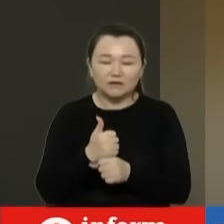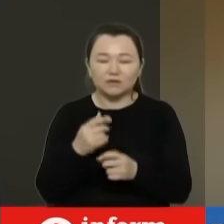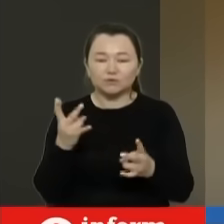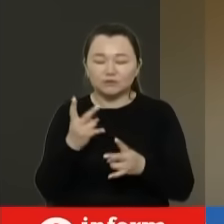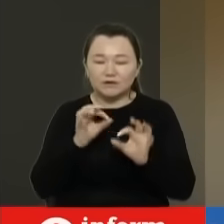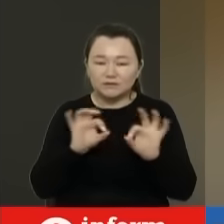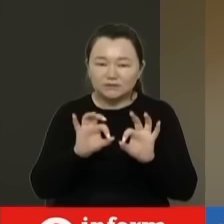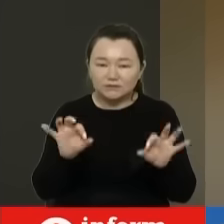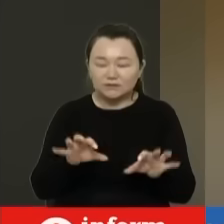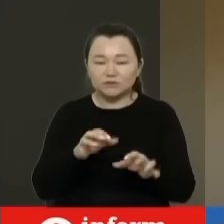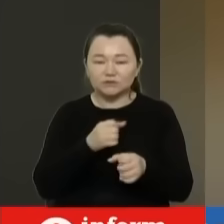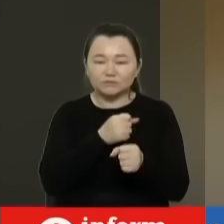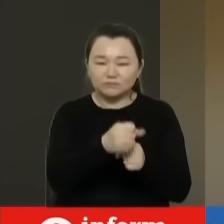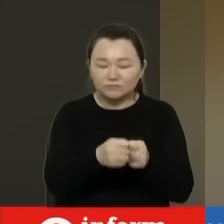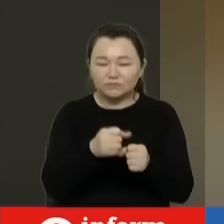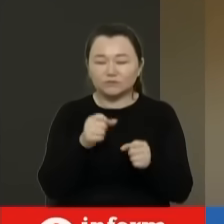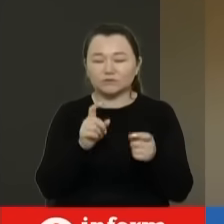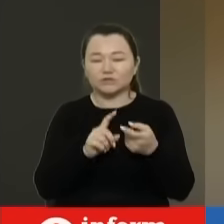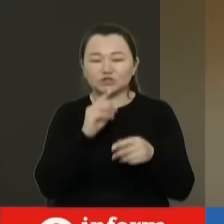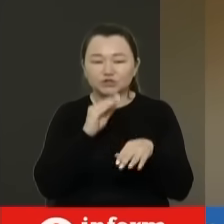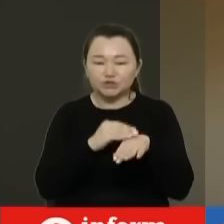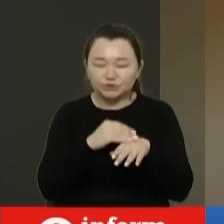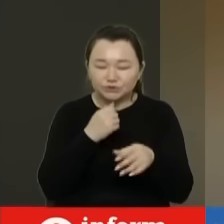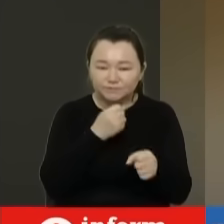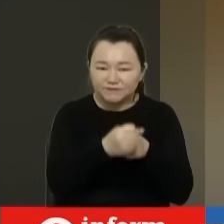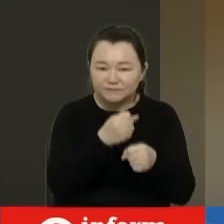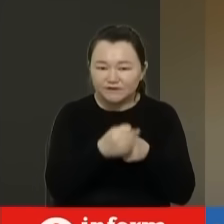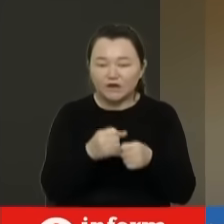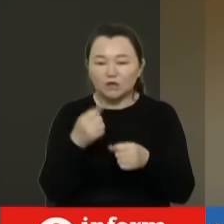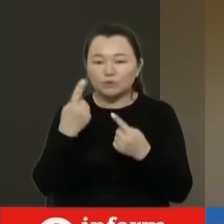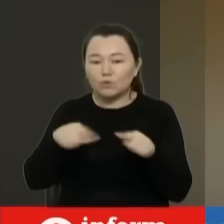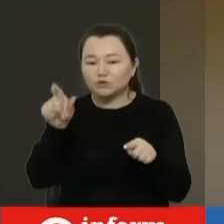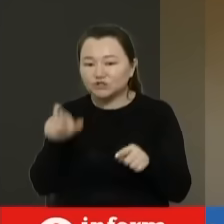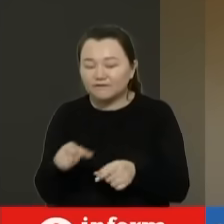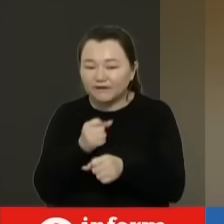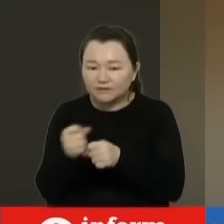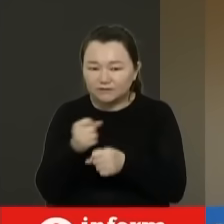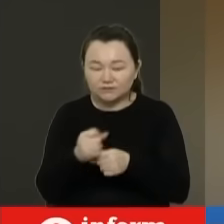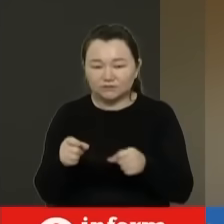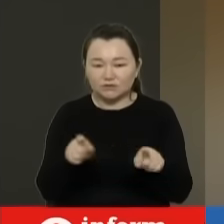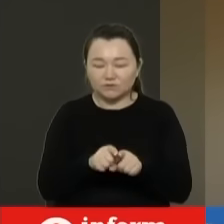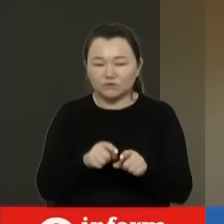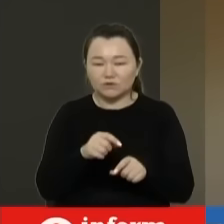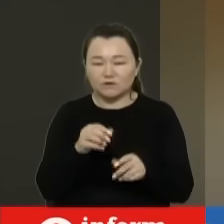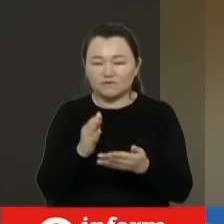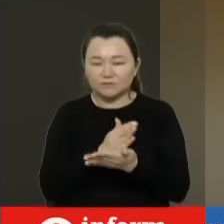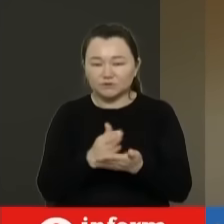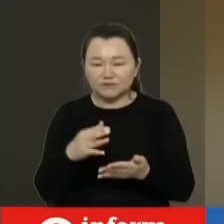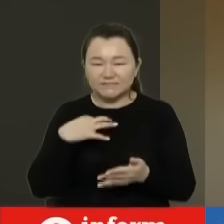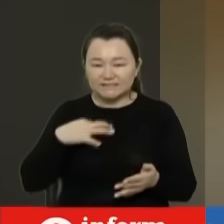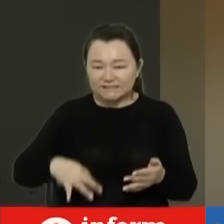керек. Зорлық-зомбылық, әйелді ұру, біреуді ұру дегенді негізі осы